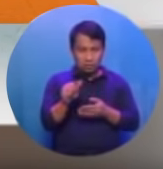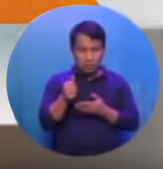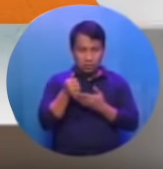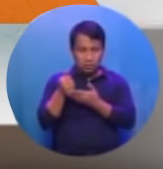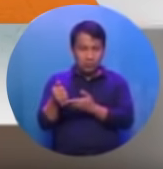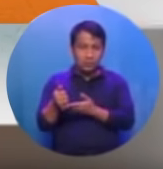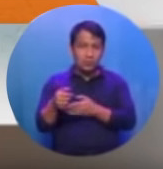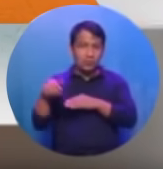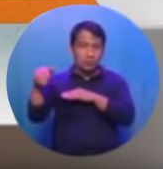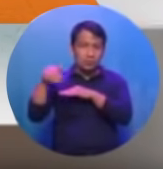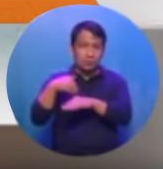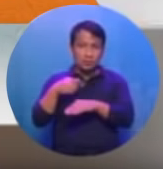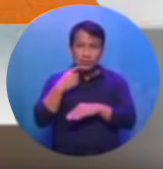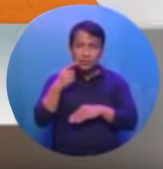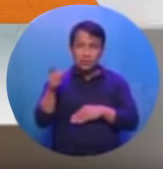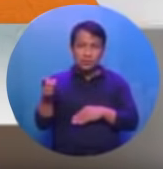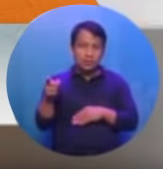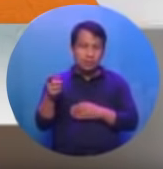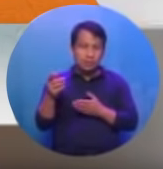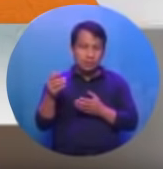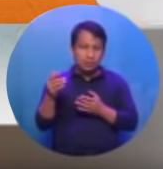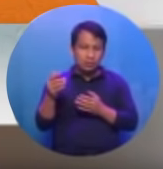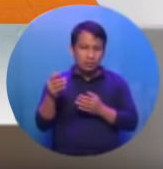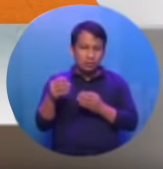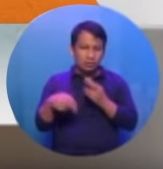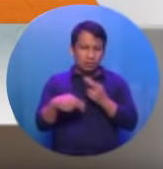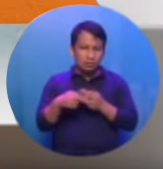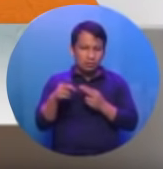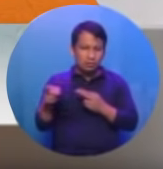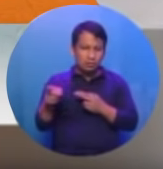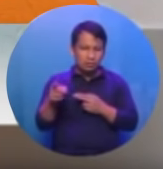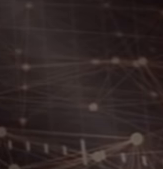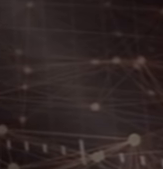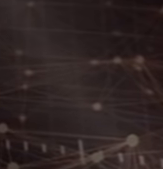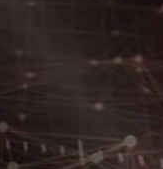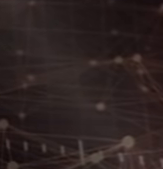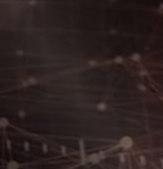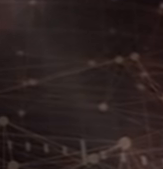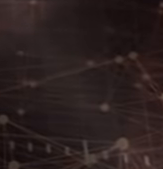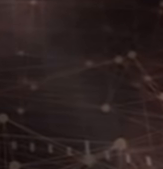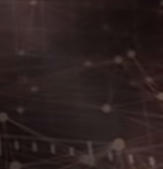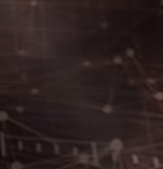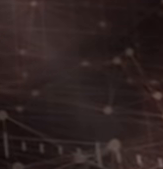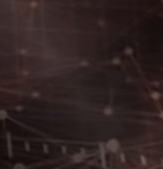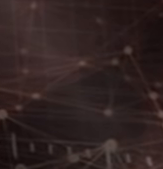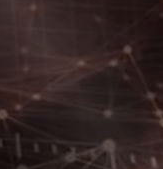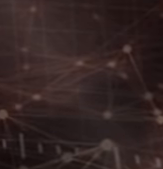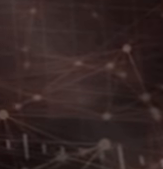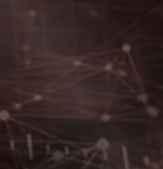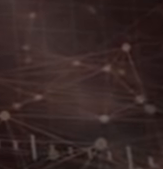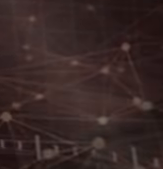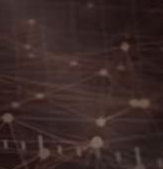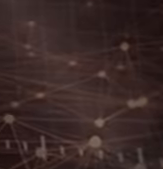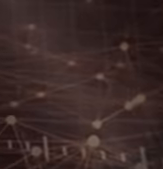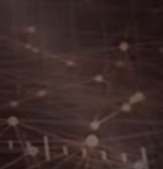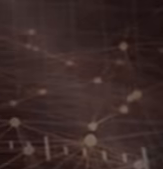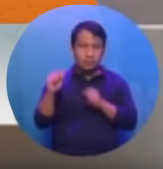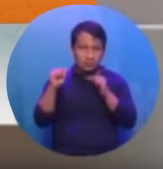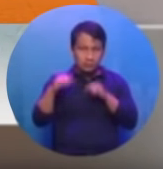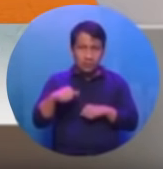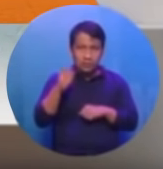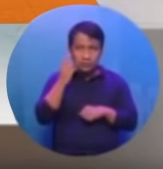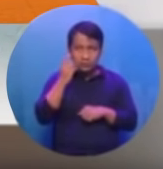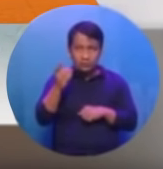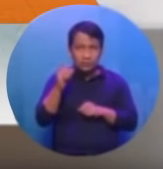ay patatawag natin si, ano ho pangalan ng OFW? Donica Bakiran po, sir. Opo,